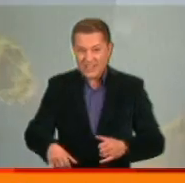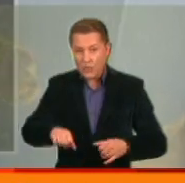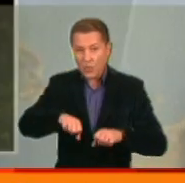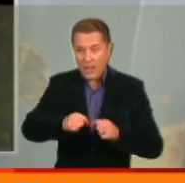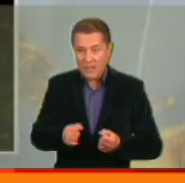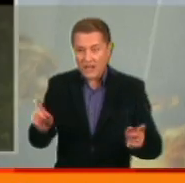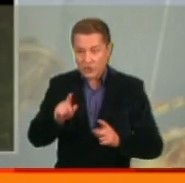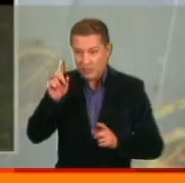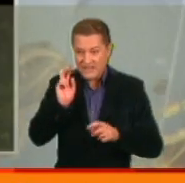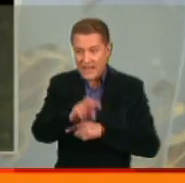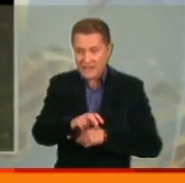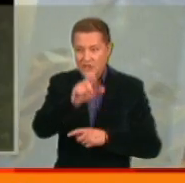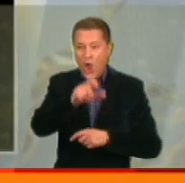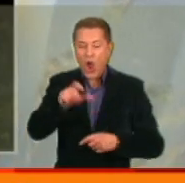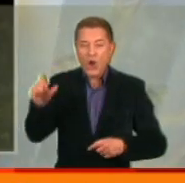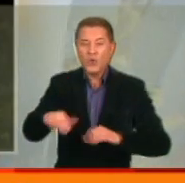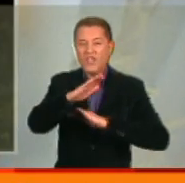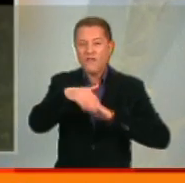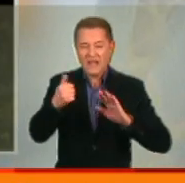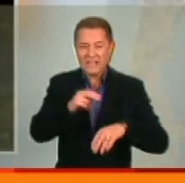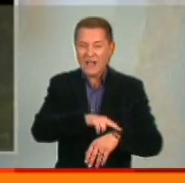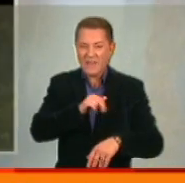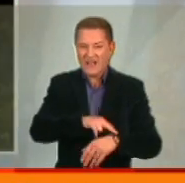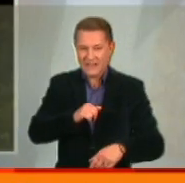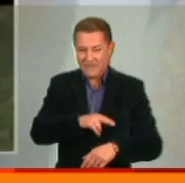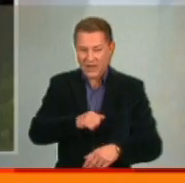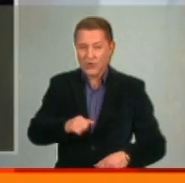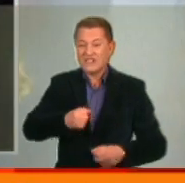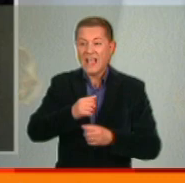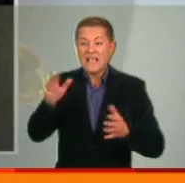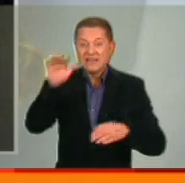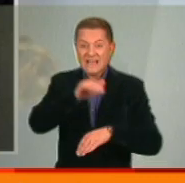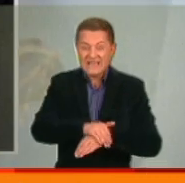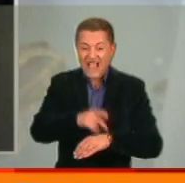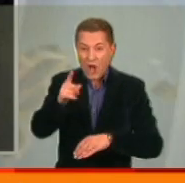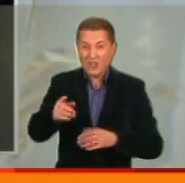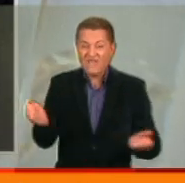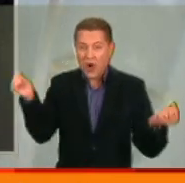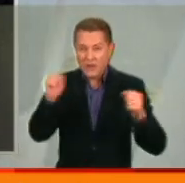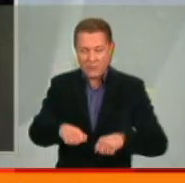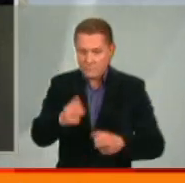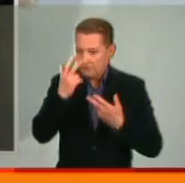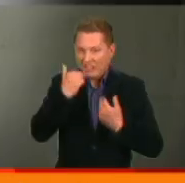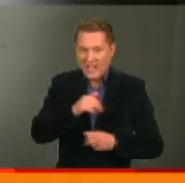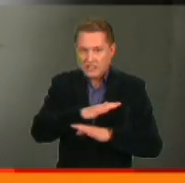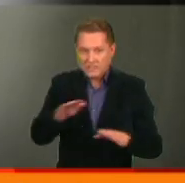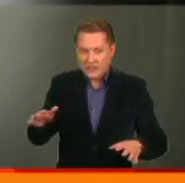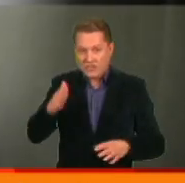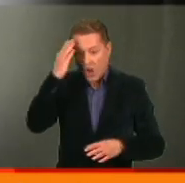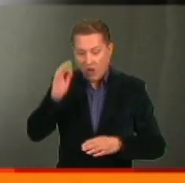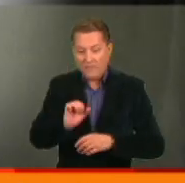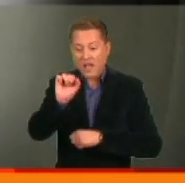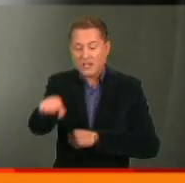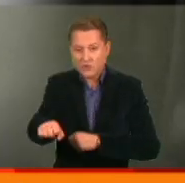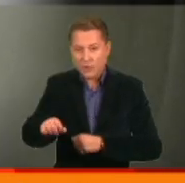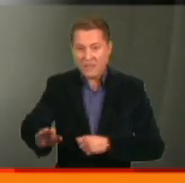залізти. Люди негайно викликали поліцію. Правоохоронці застали одного з грабіжників у досить незвичній позі. Голова назовні,